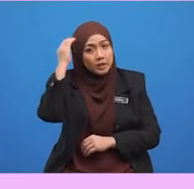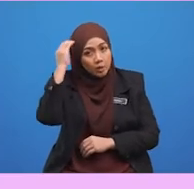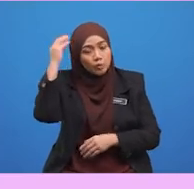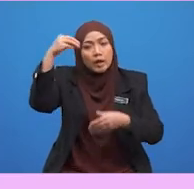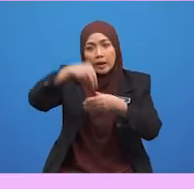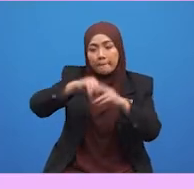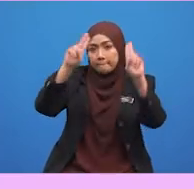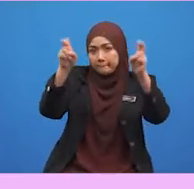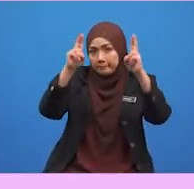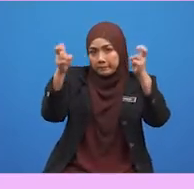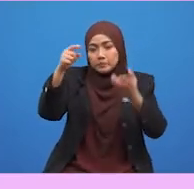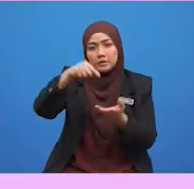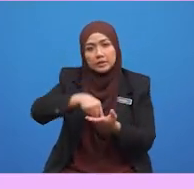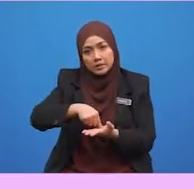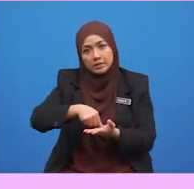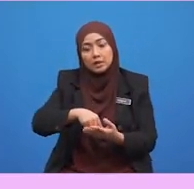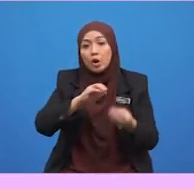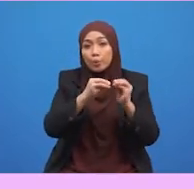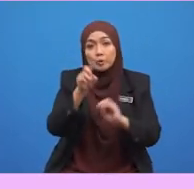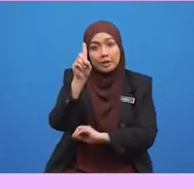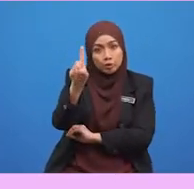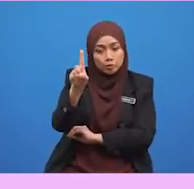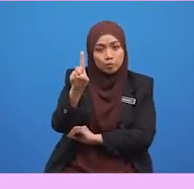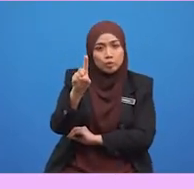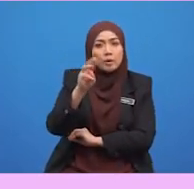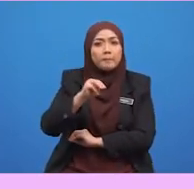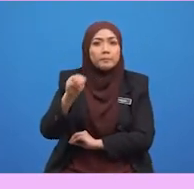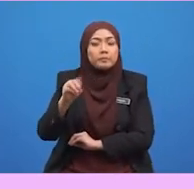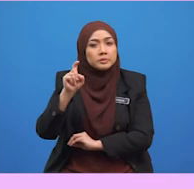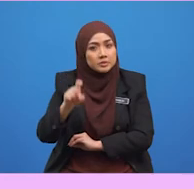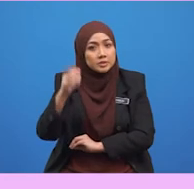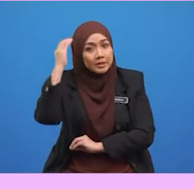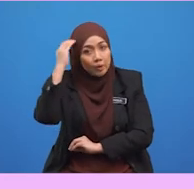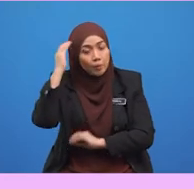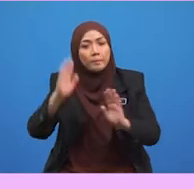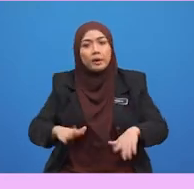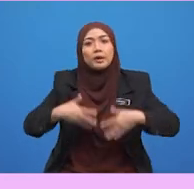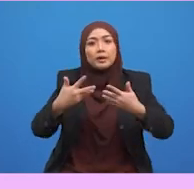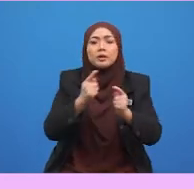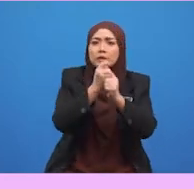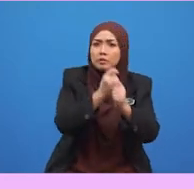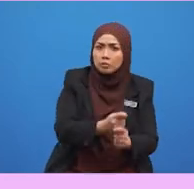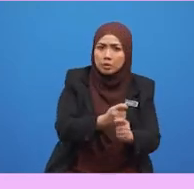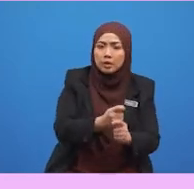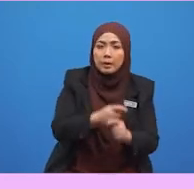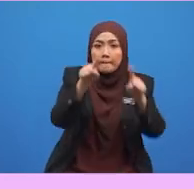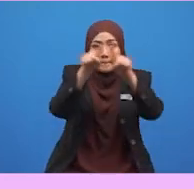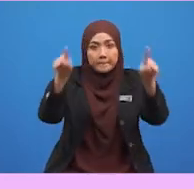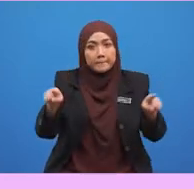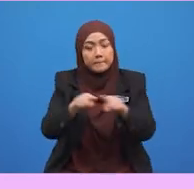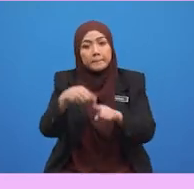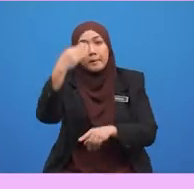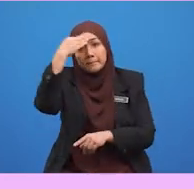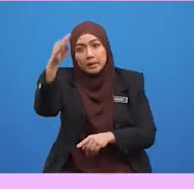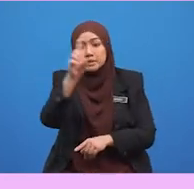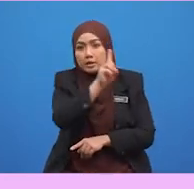dalam bab ini. Yang pertama, anda perlu dapat kuasai bagaimana menentukan perimeter